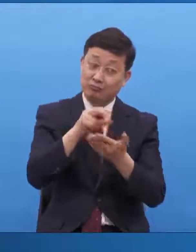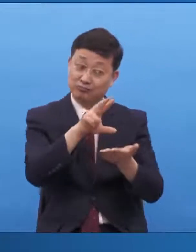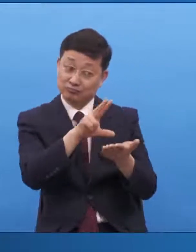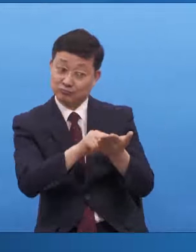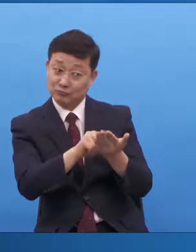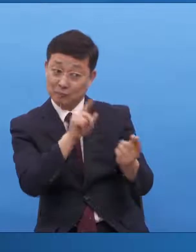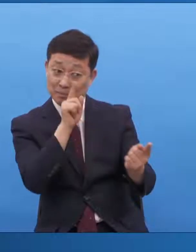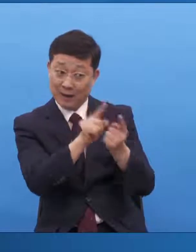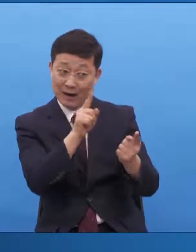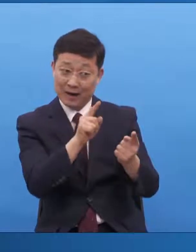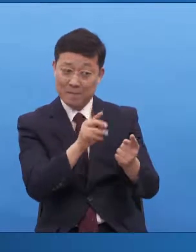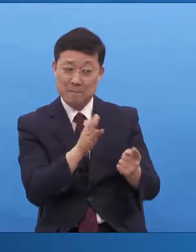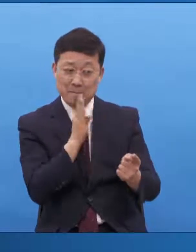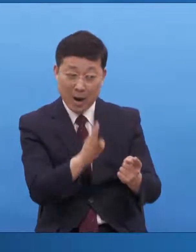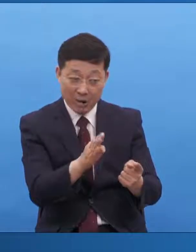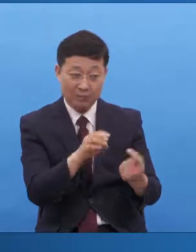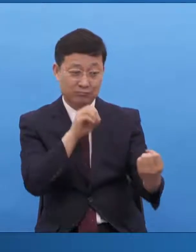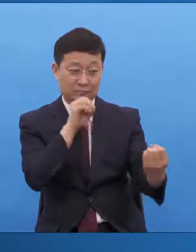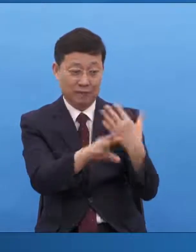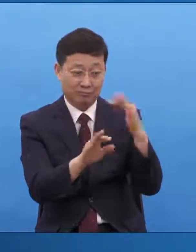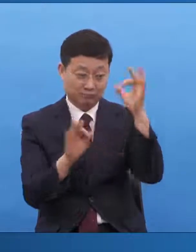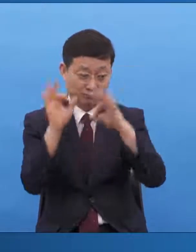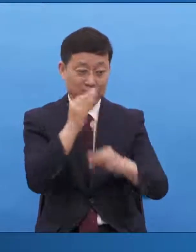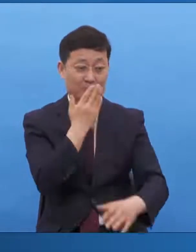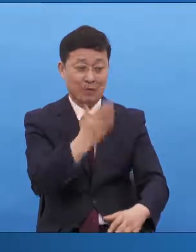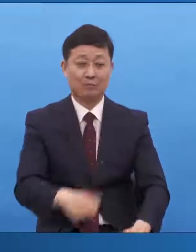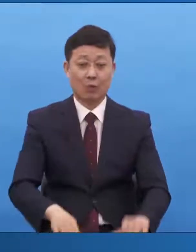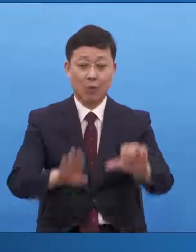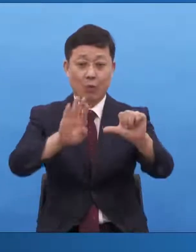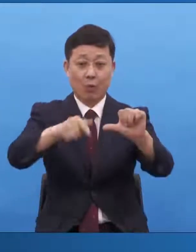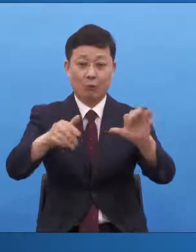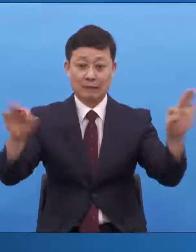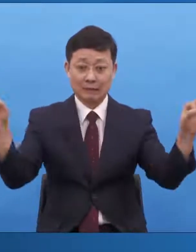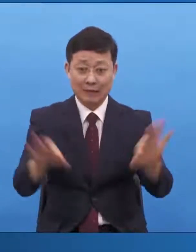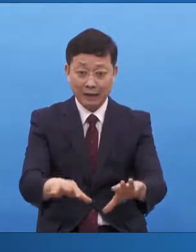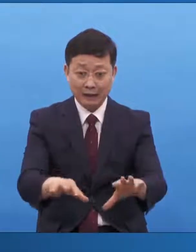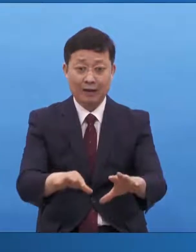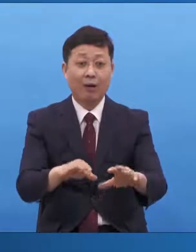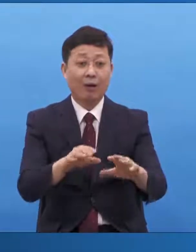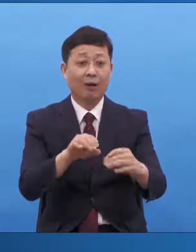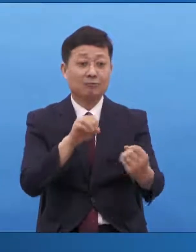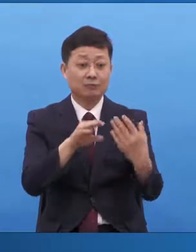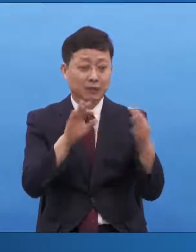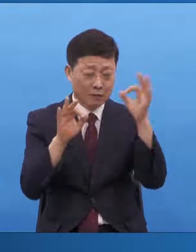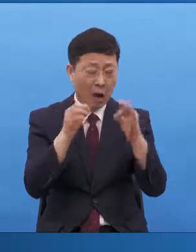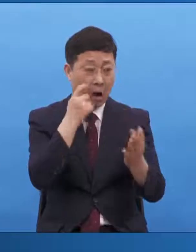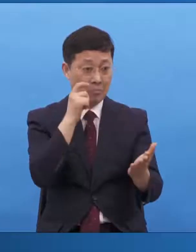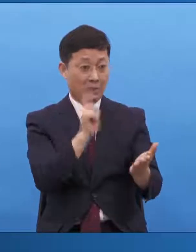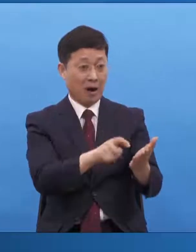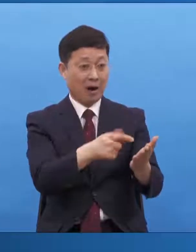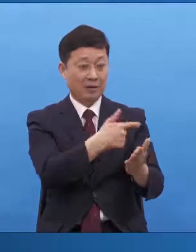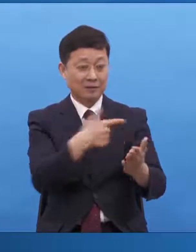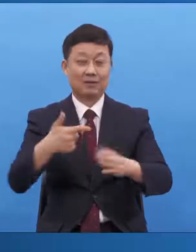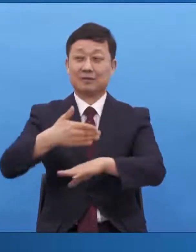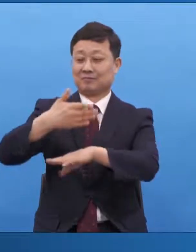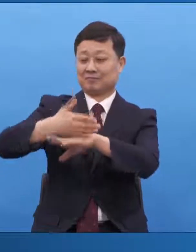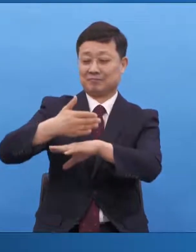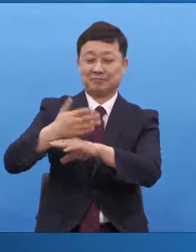And this kind of person, when a problem comes, immediately they find the answer. 한 5분 만에 찾아내. They can find it within 그걸 five 감사하다니까요. And they can be thankful over